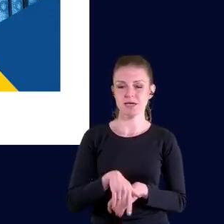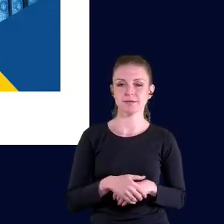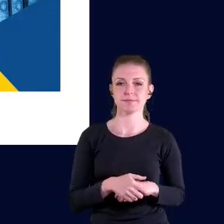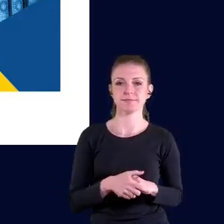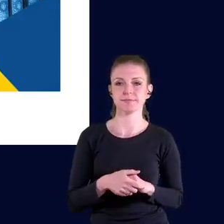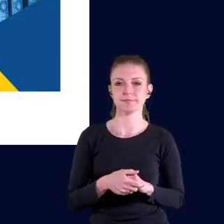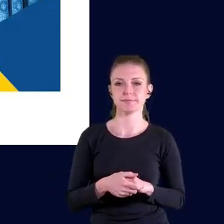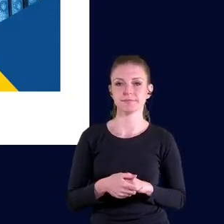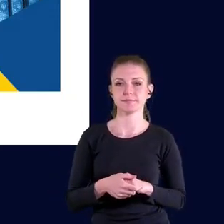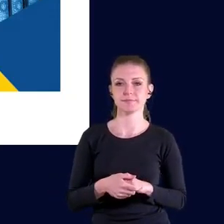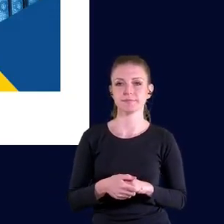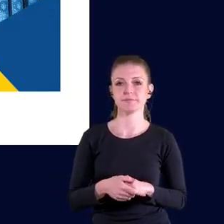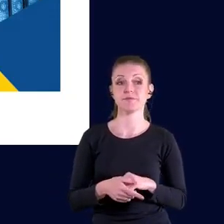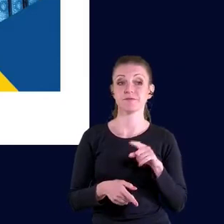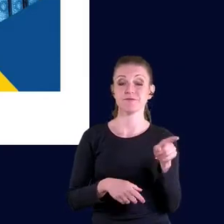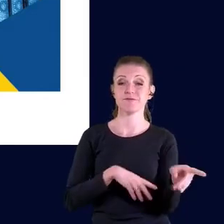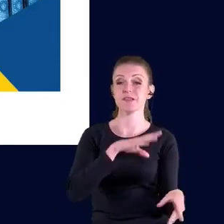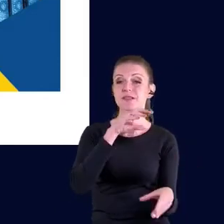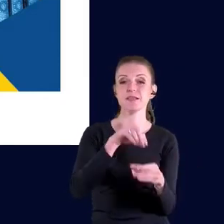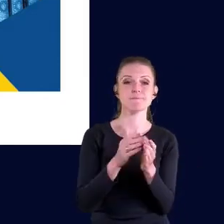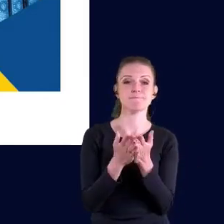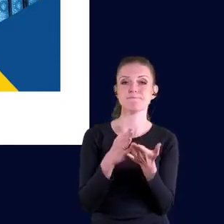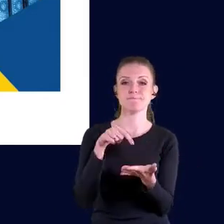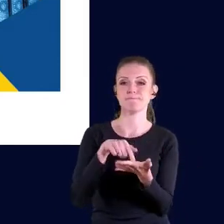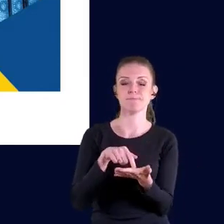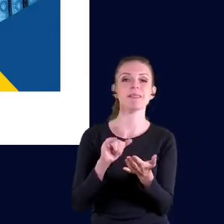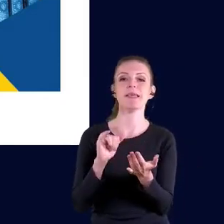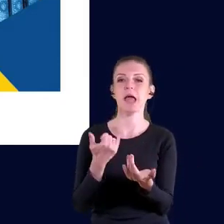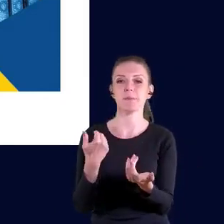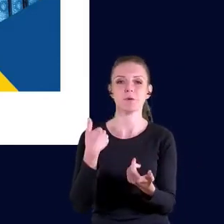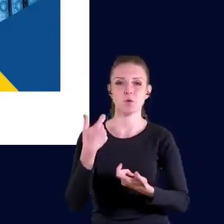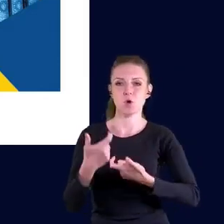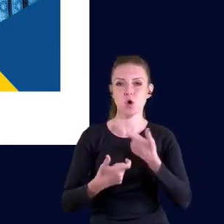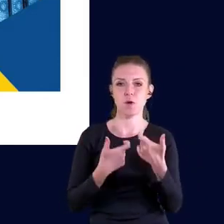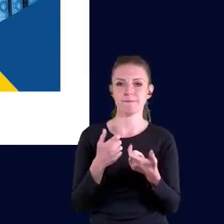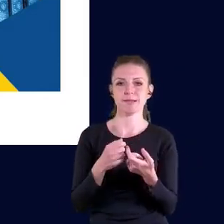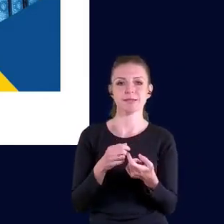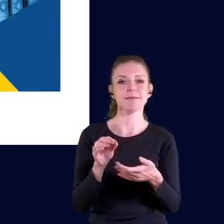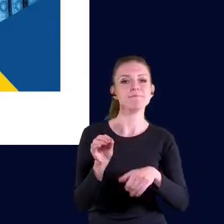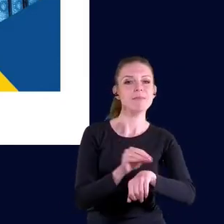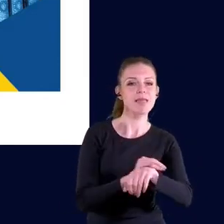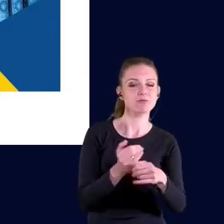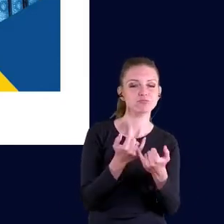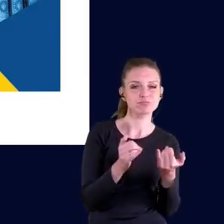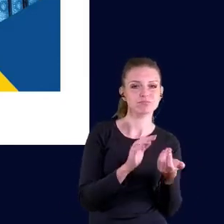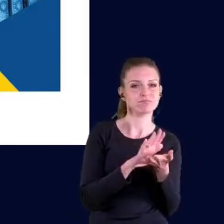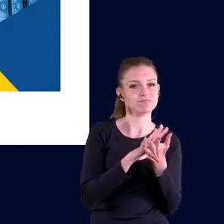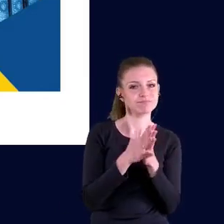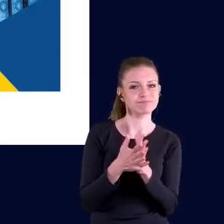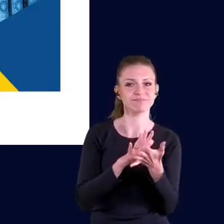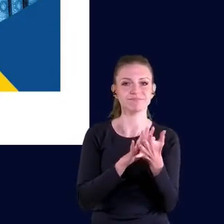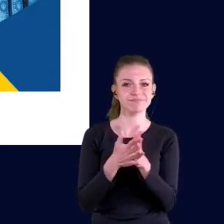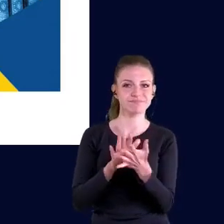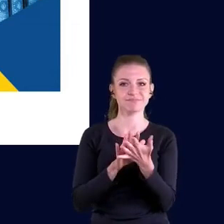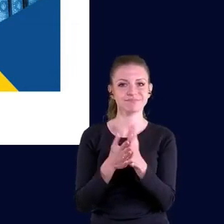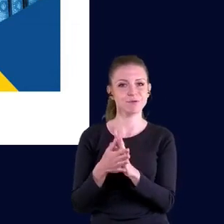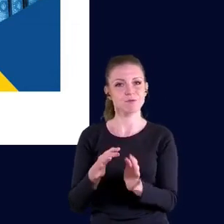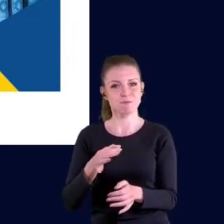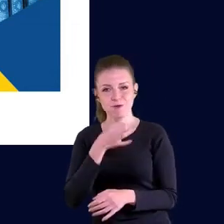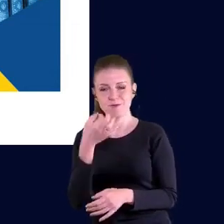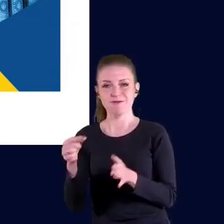sposób metodę w jaki my te materiały adoptowaliśmy pierwsza część jest jest